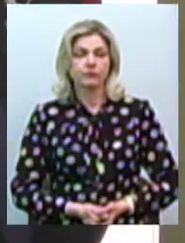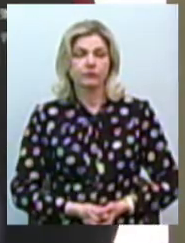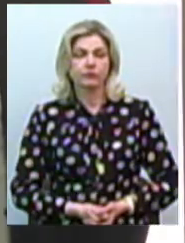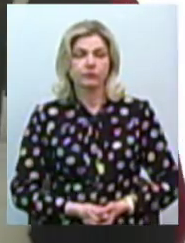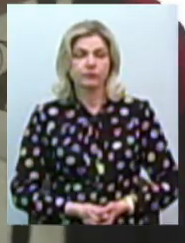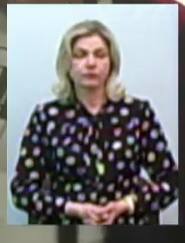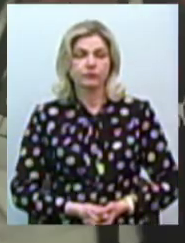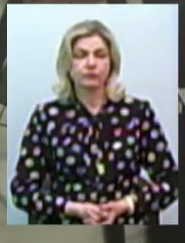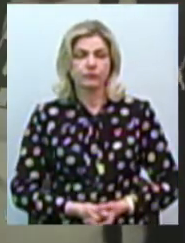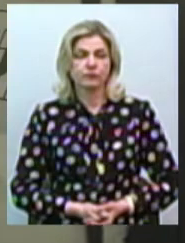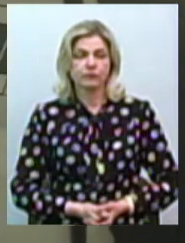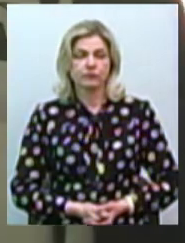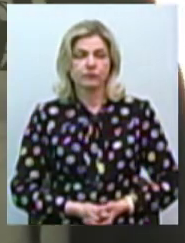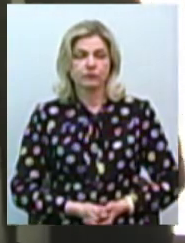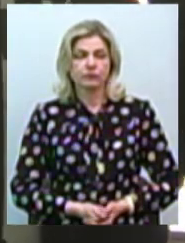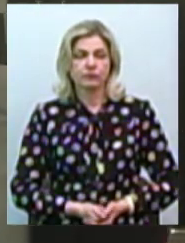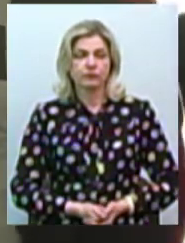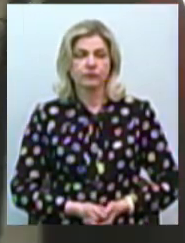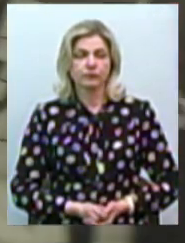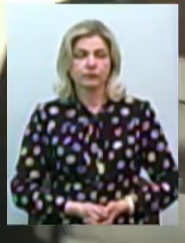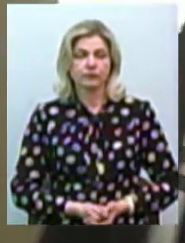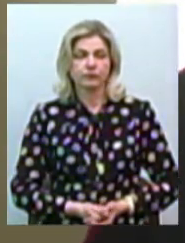Все, пацани, давайте, удачі. Давай, удачі.